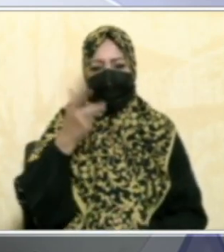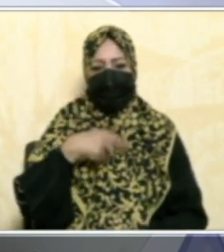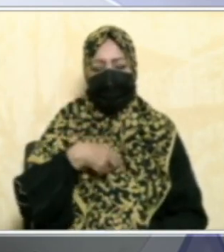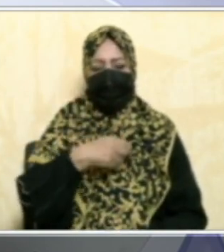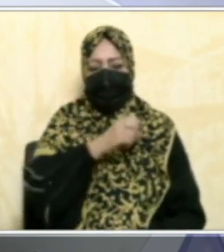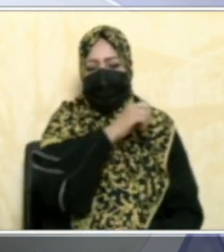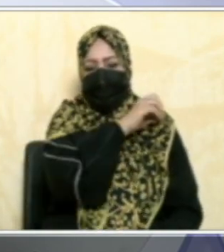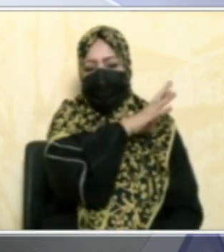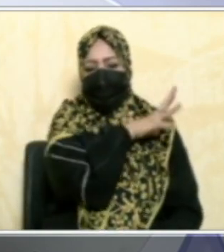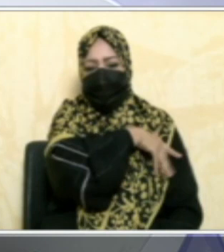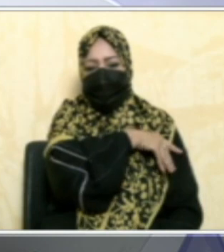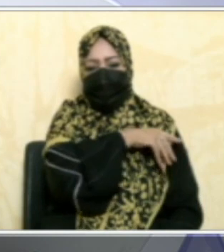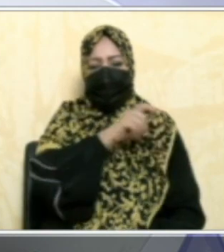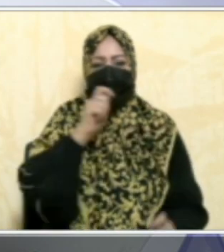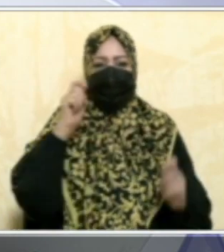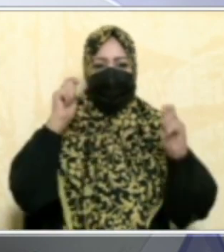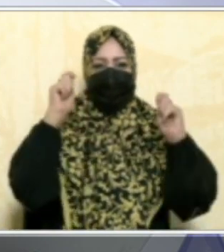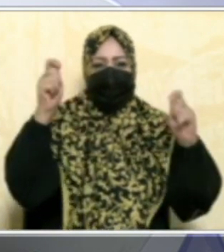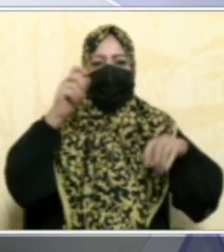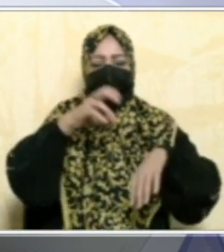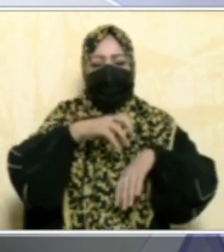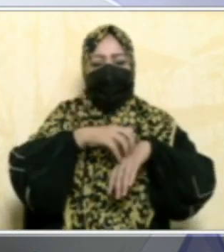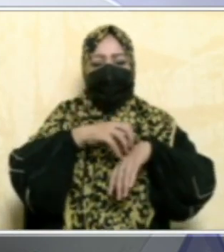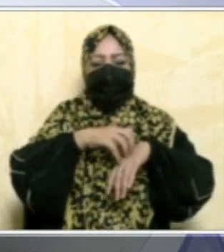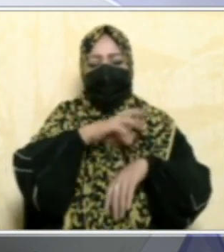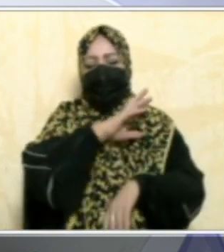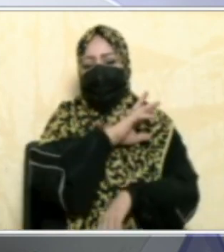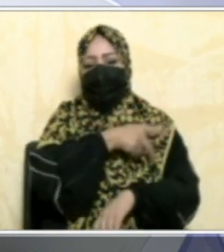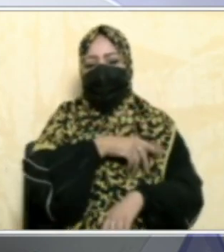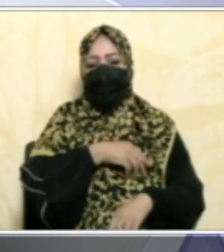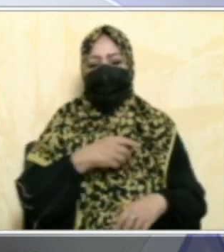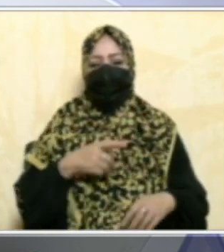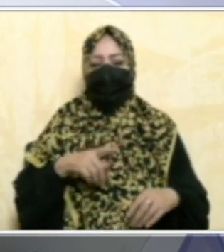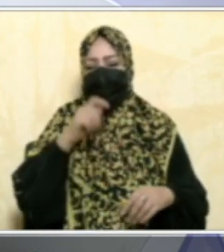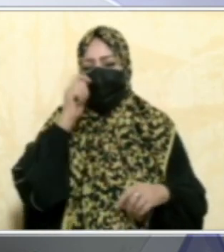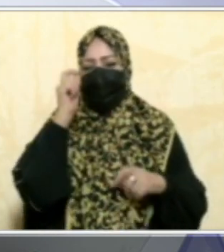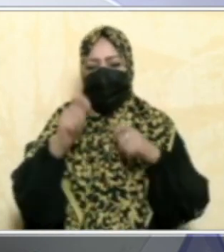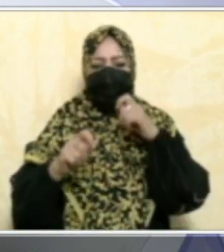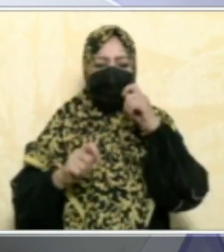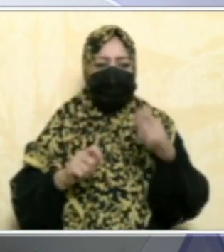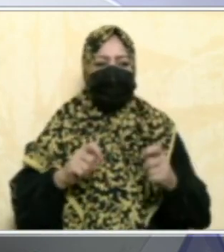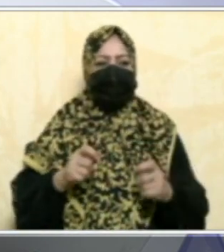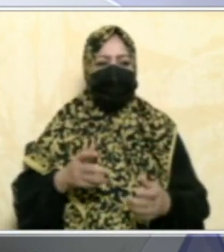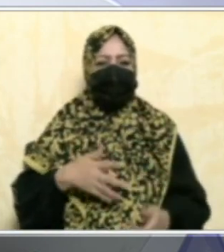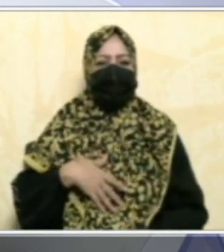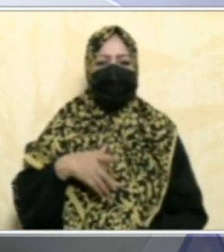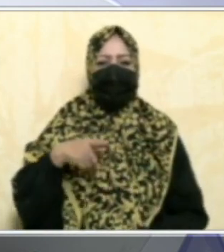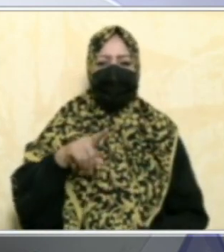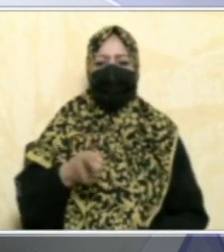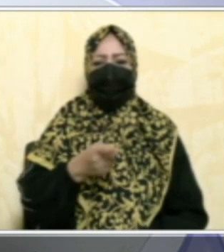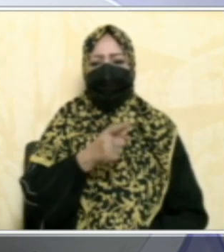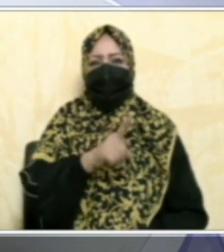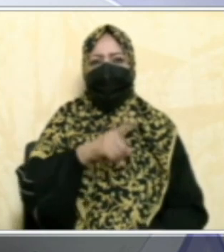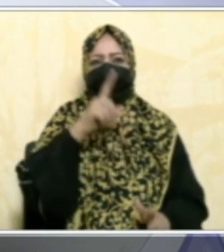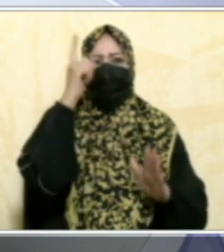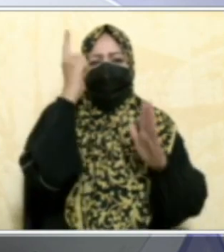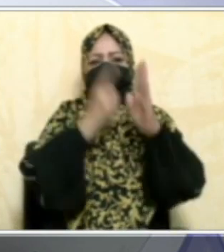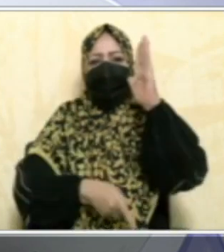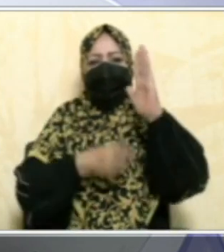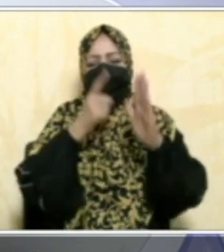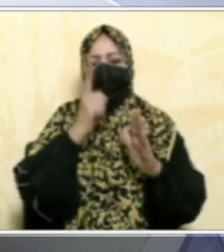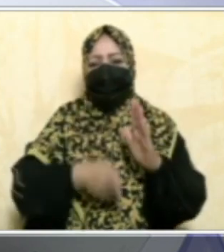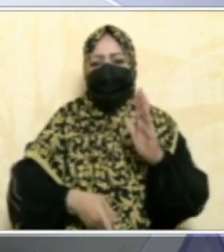عموما يتعرضون لسموم العدو وصواريخه واغتيالاته للعدو الصهيوني